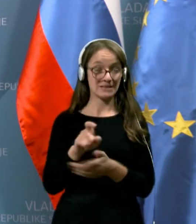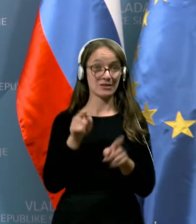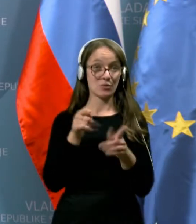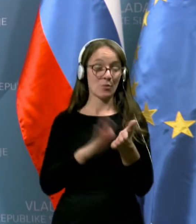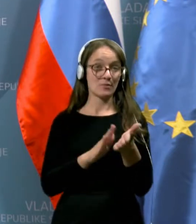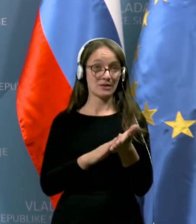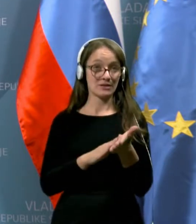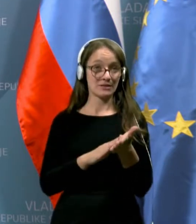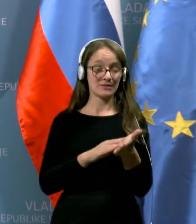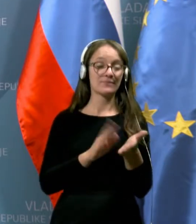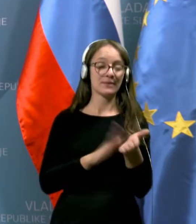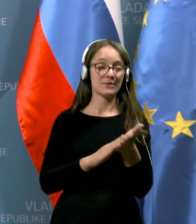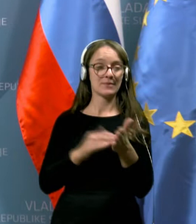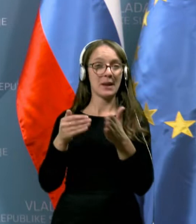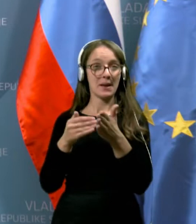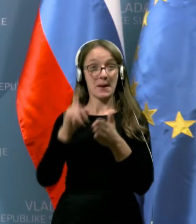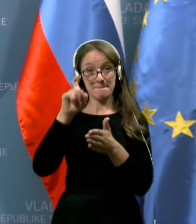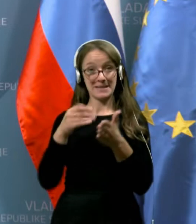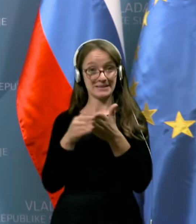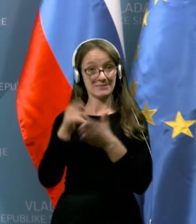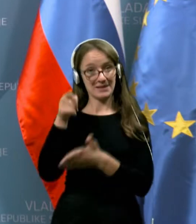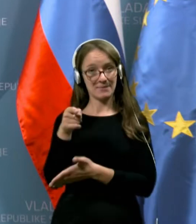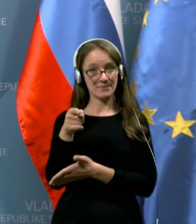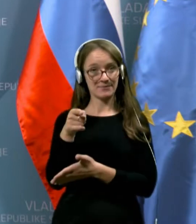da v mesecu septembro je plačal